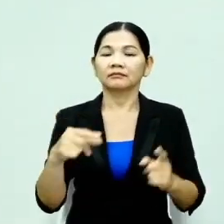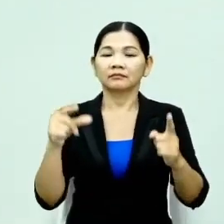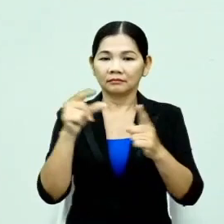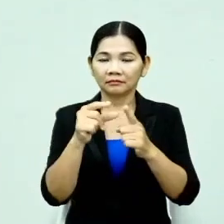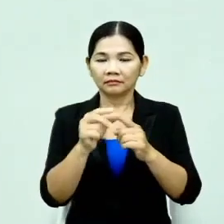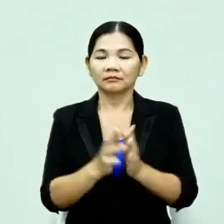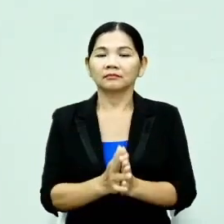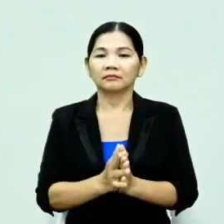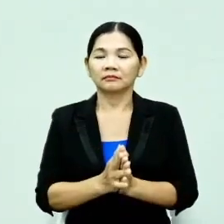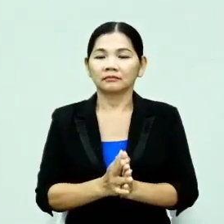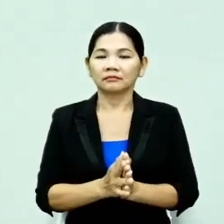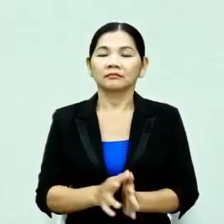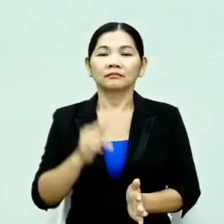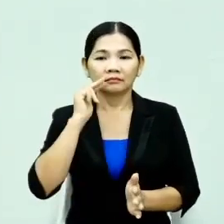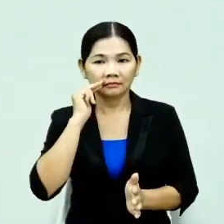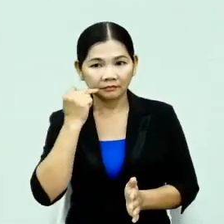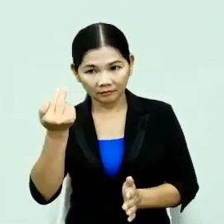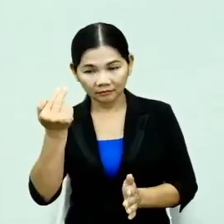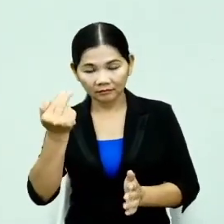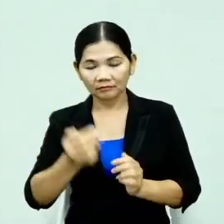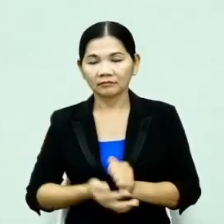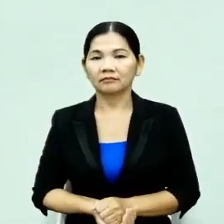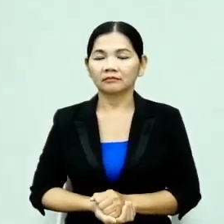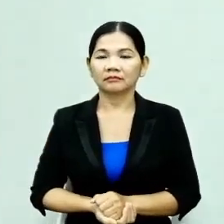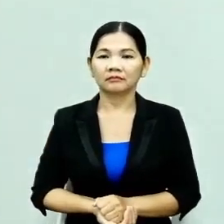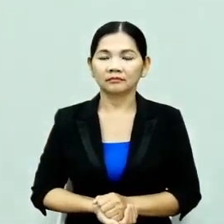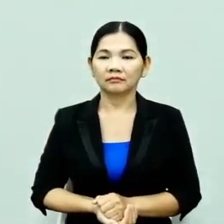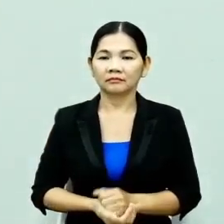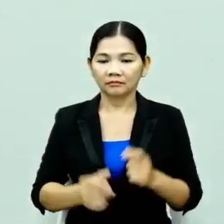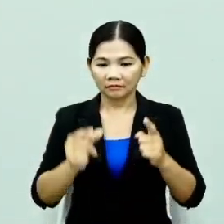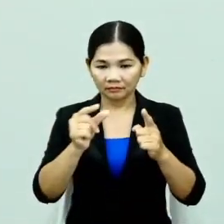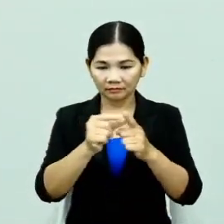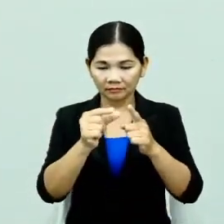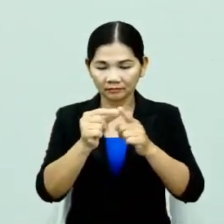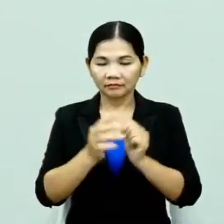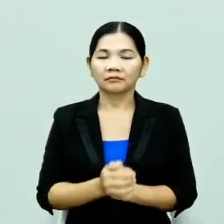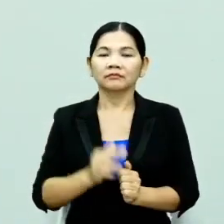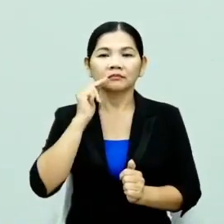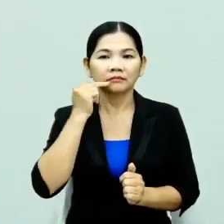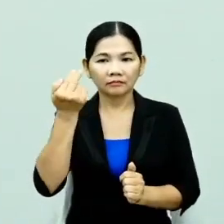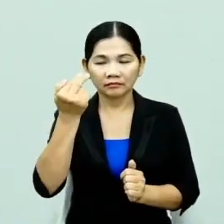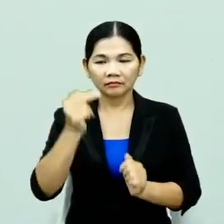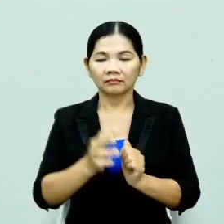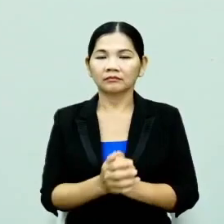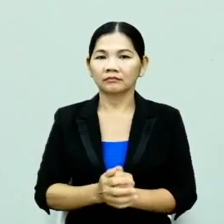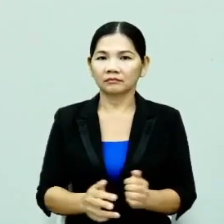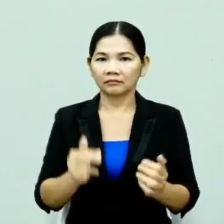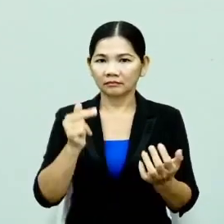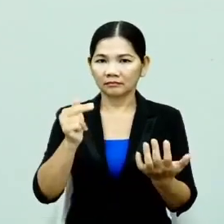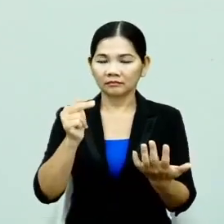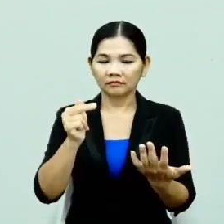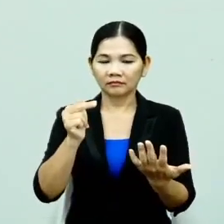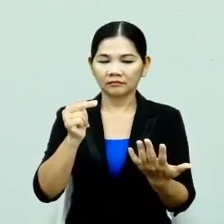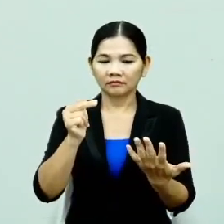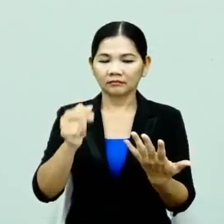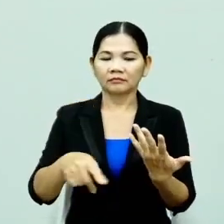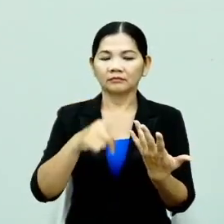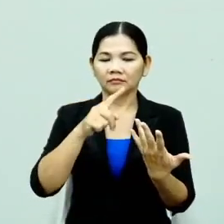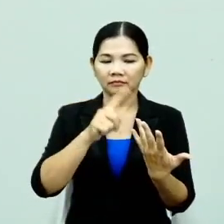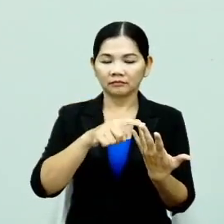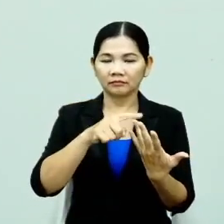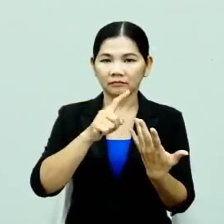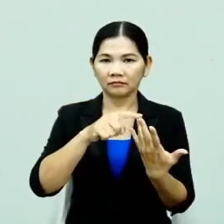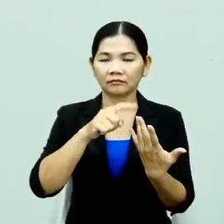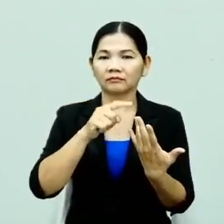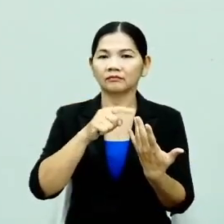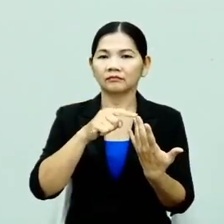បានពីពាក្យសាដាទុំចាគឺយើងត្រូវបំពេញពាក្យទុំទុំប៉ុន្តែយើងសរសេរតូបសំជាមួយស្រៈអីគេ